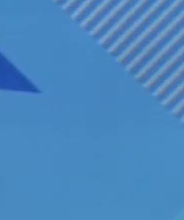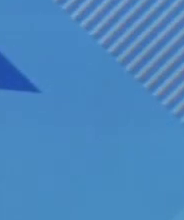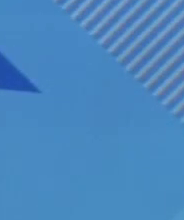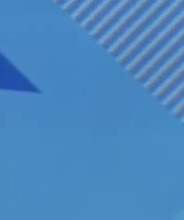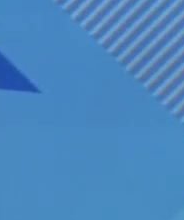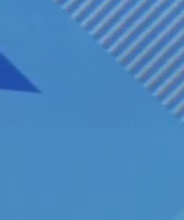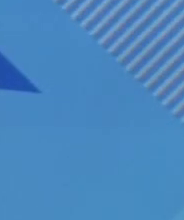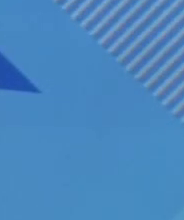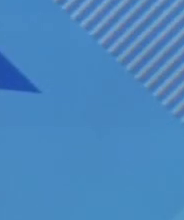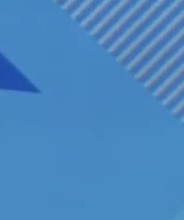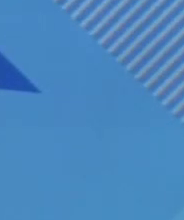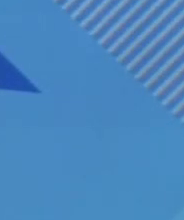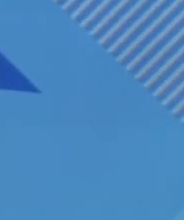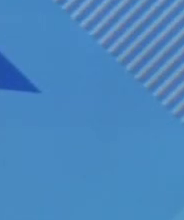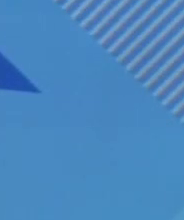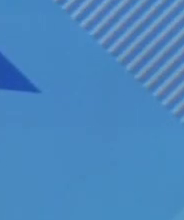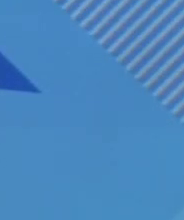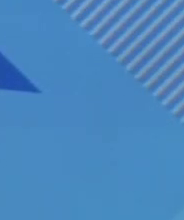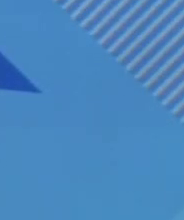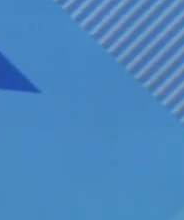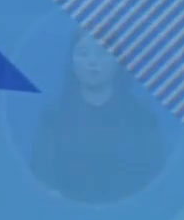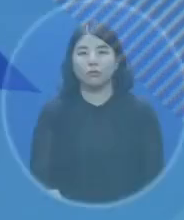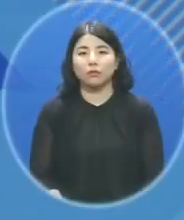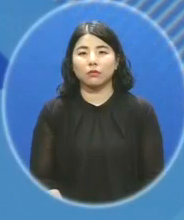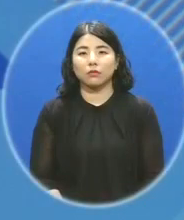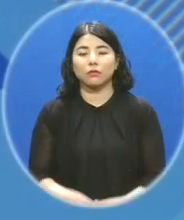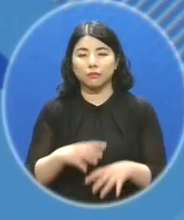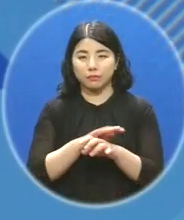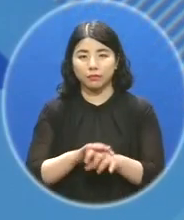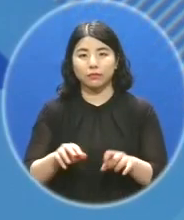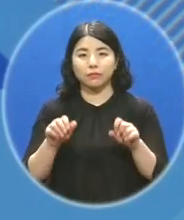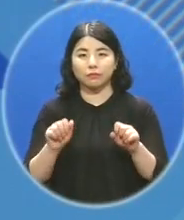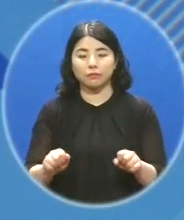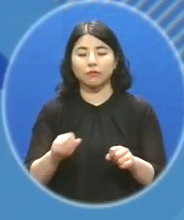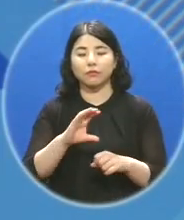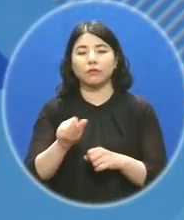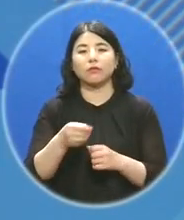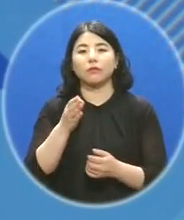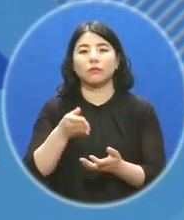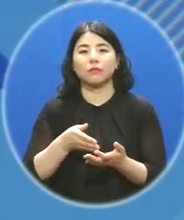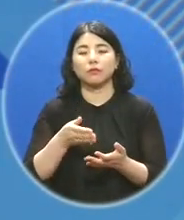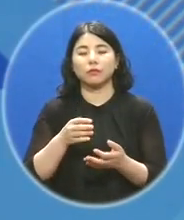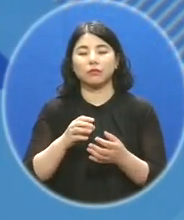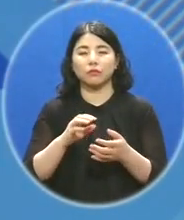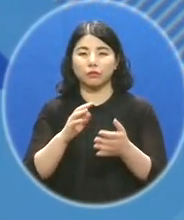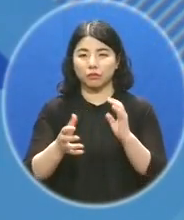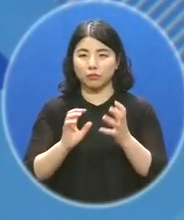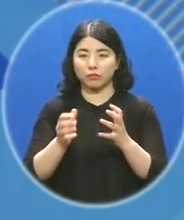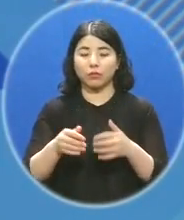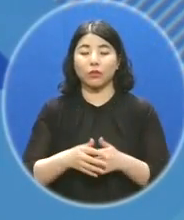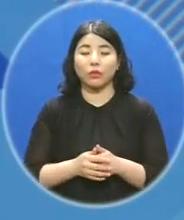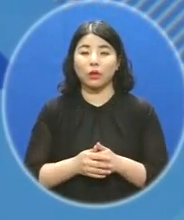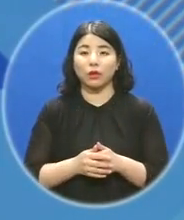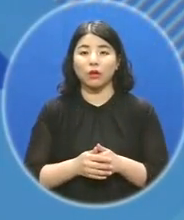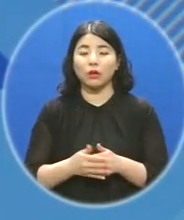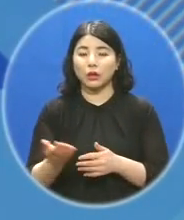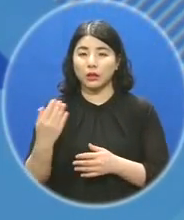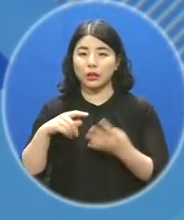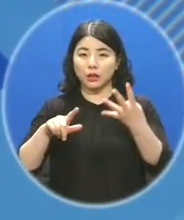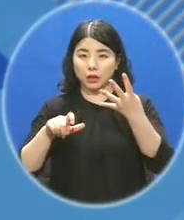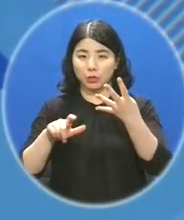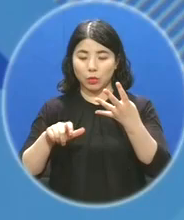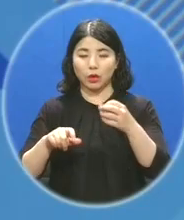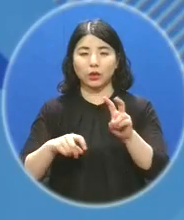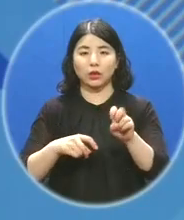네, 여러분 안녕하십니까? CJB 시사토론 오늘 진행을 맡은 아나운서 최지연입니다. 지난 4월 15일